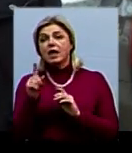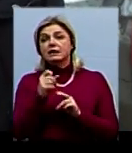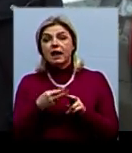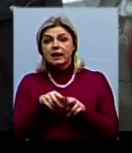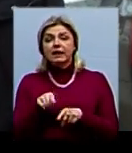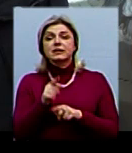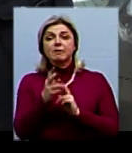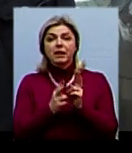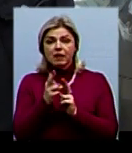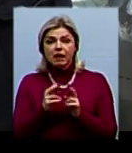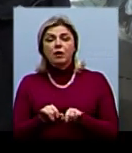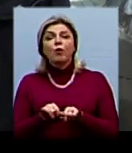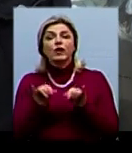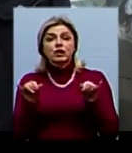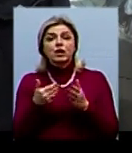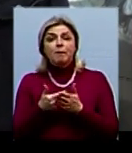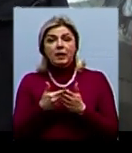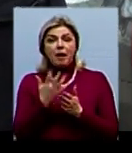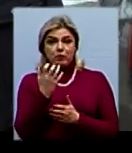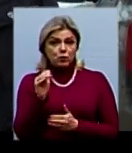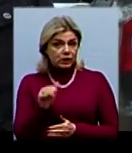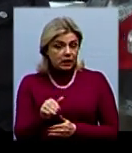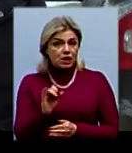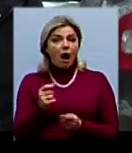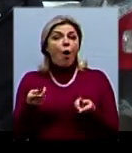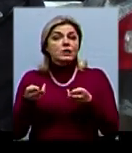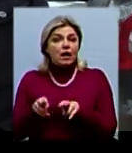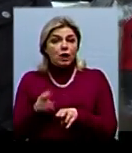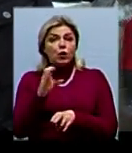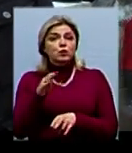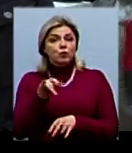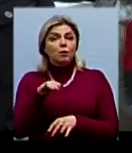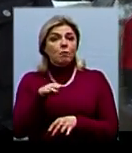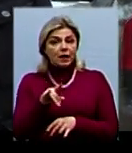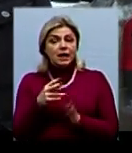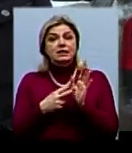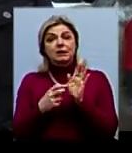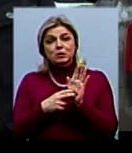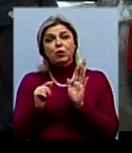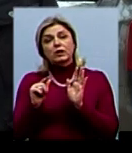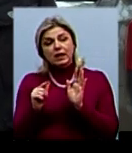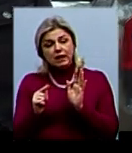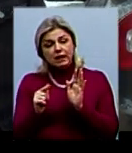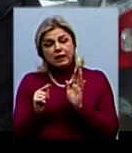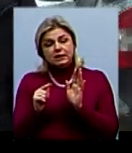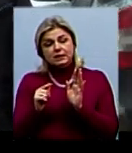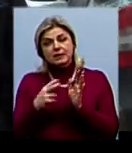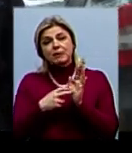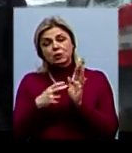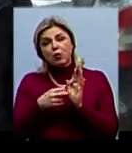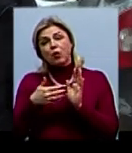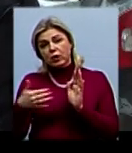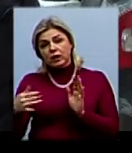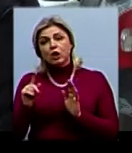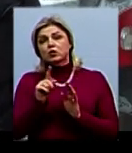изменений произошло увеличение примерно на 500 тисяч. Остальные суми это 700 там з копійками из-за того,